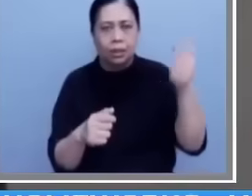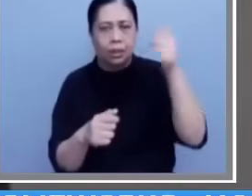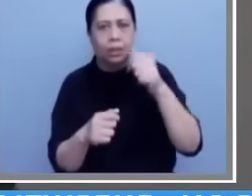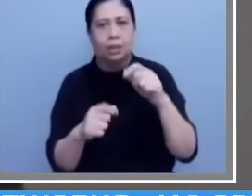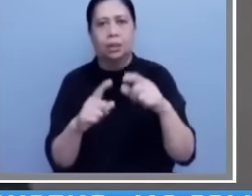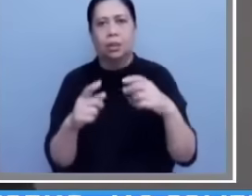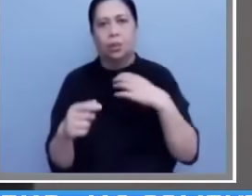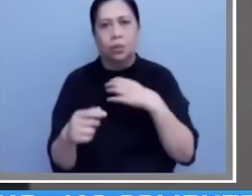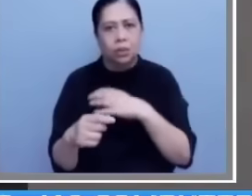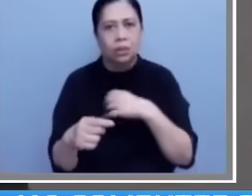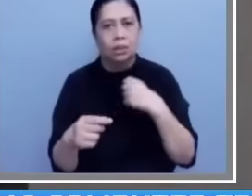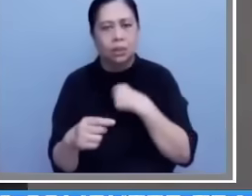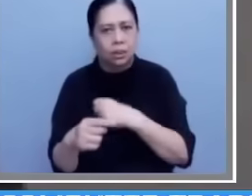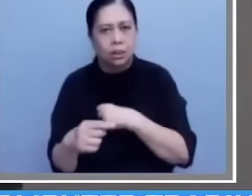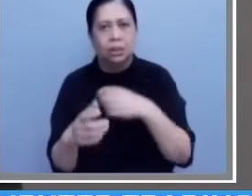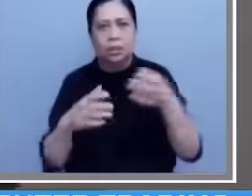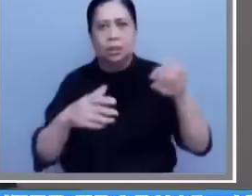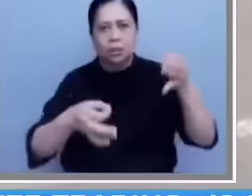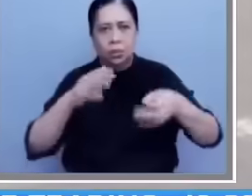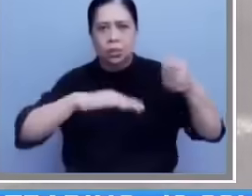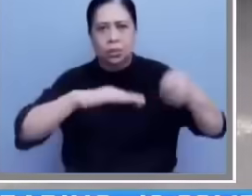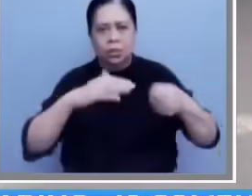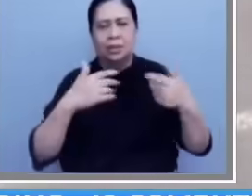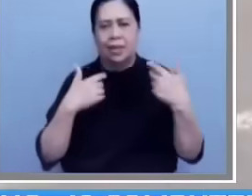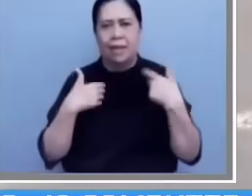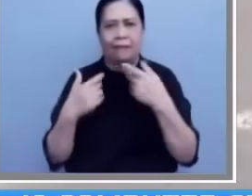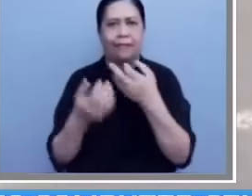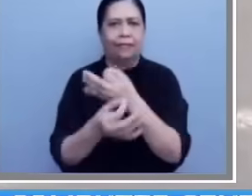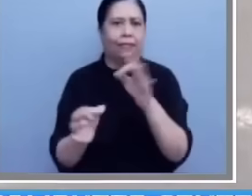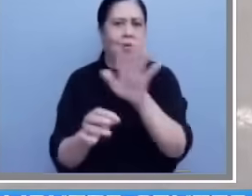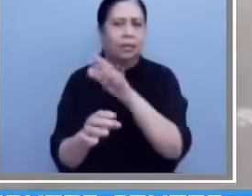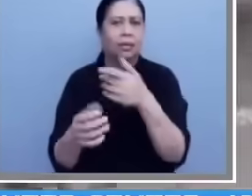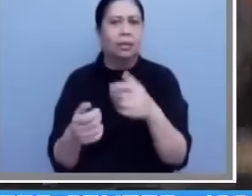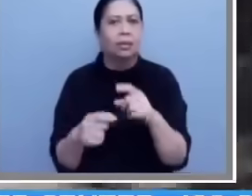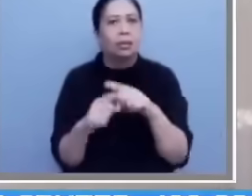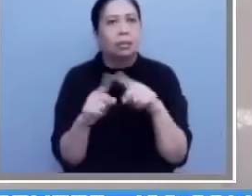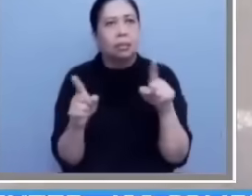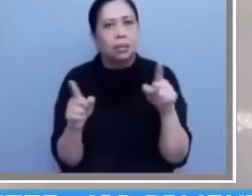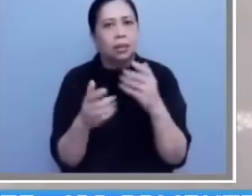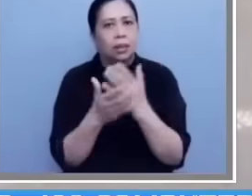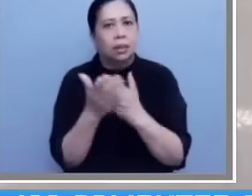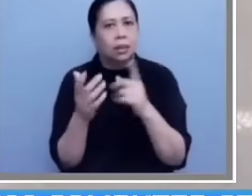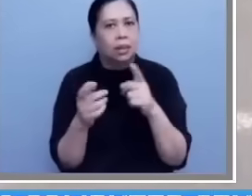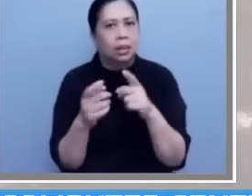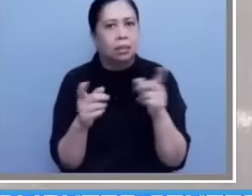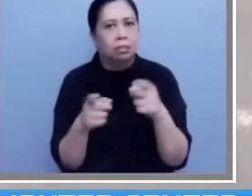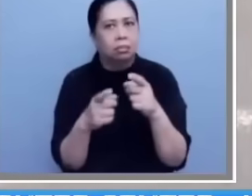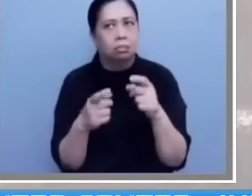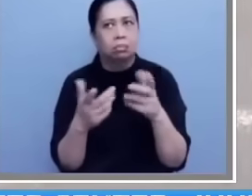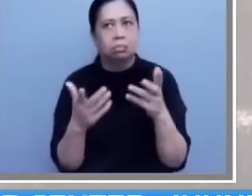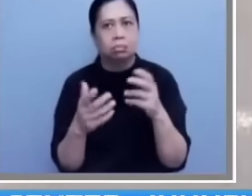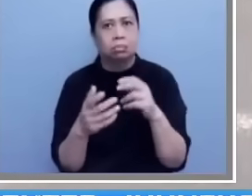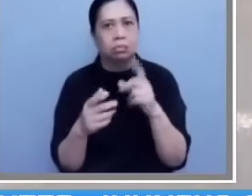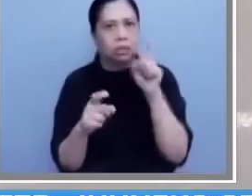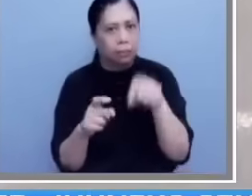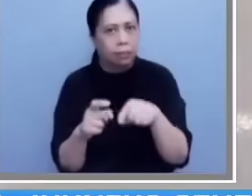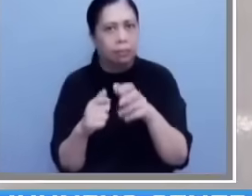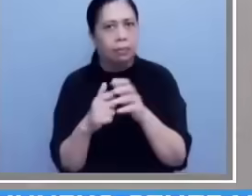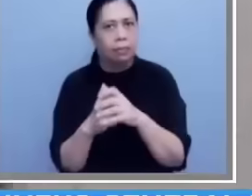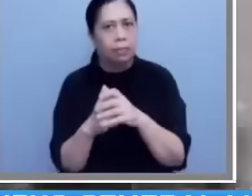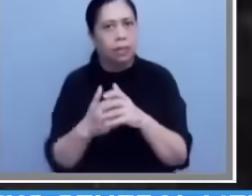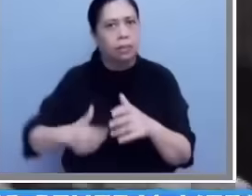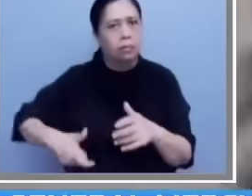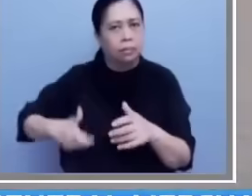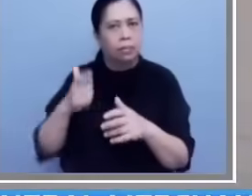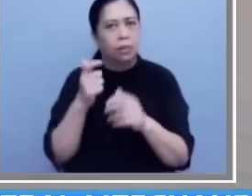na judiciary, ay may mga automatic exemption po to. But bagamat meron po silang automatic exemption, dapat po ay bitbit po nila